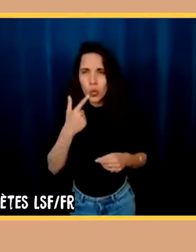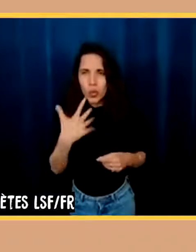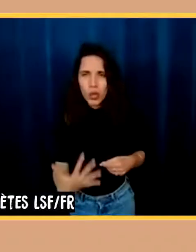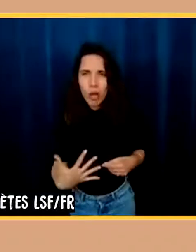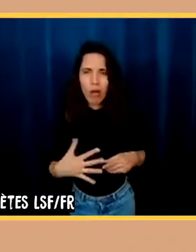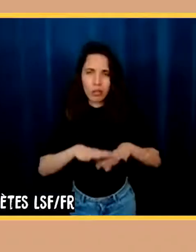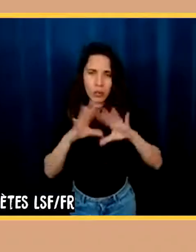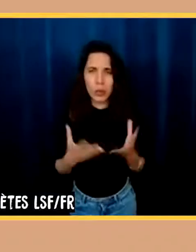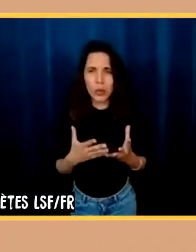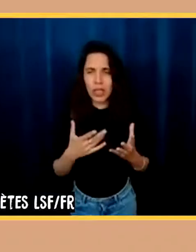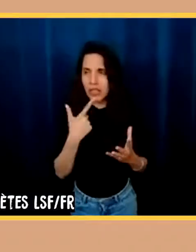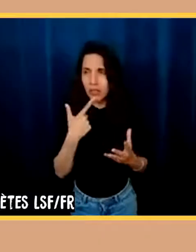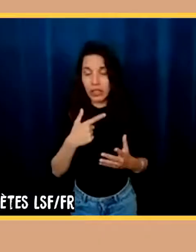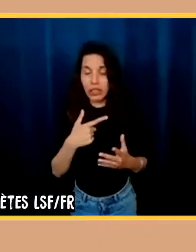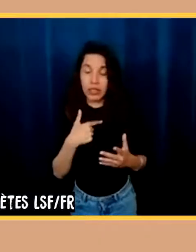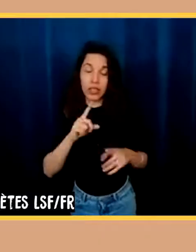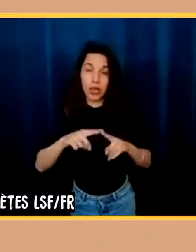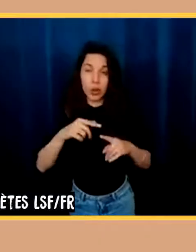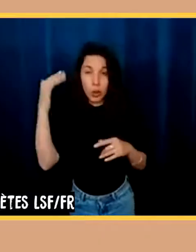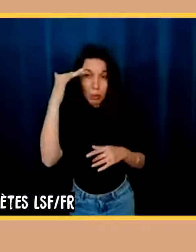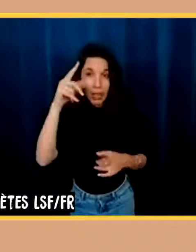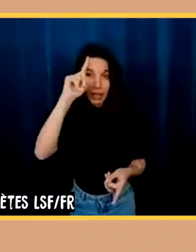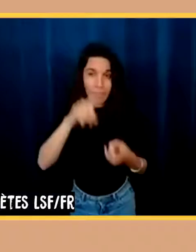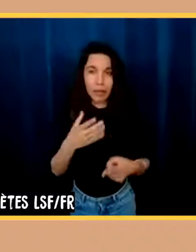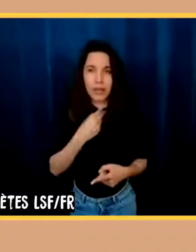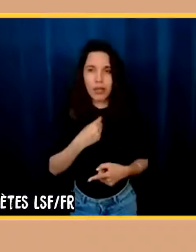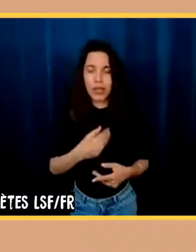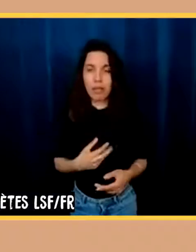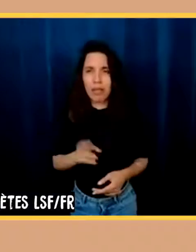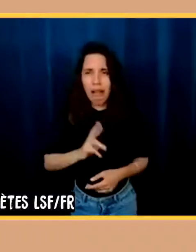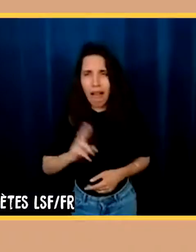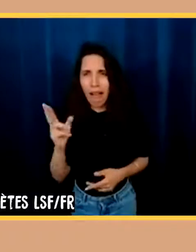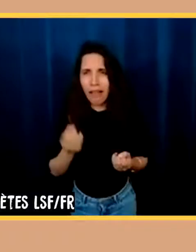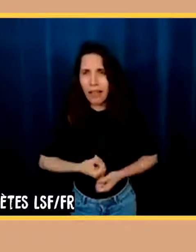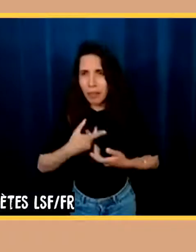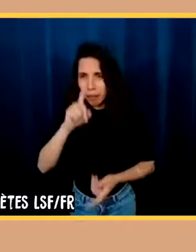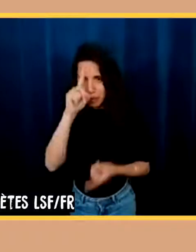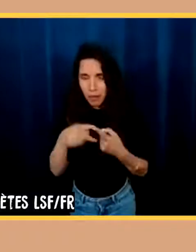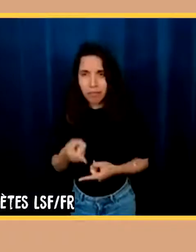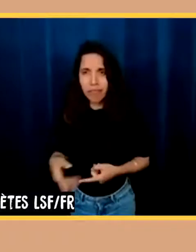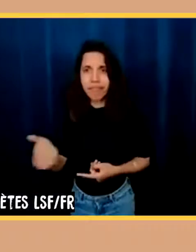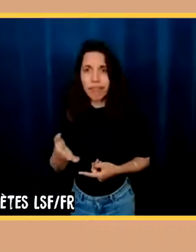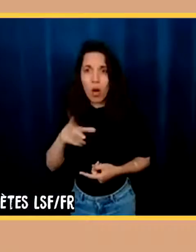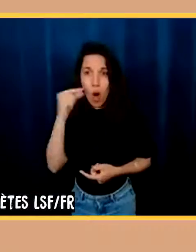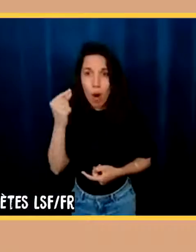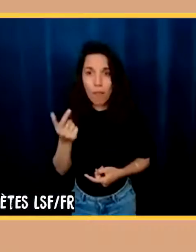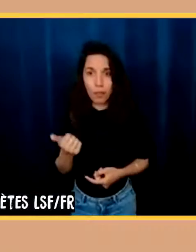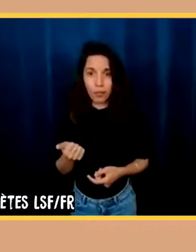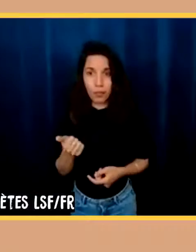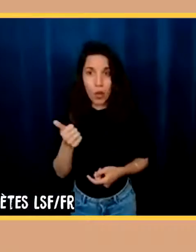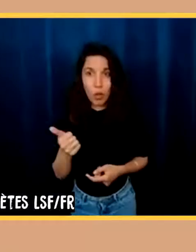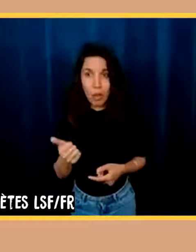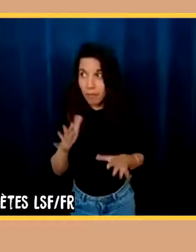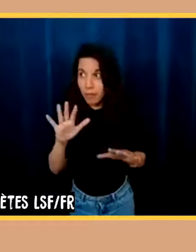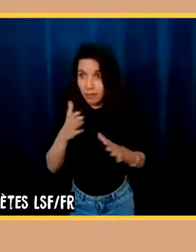à l'intimité, la sexualité. Mais on parle rarement des hommes qui ne savent pas comment faire,